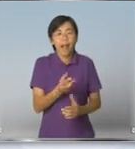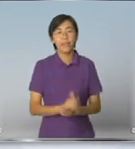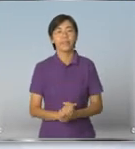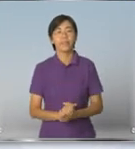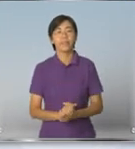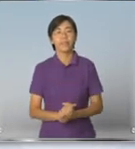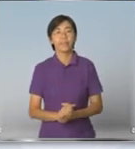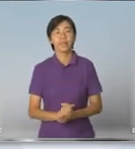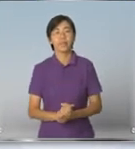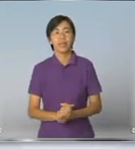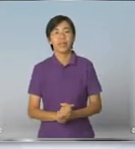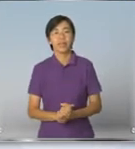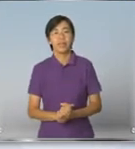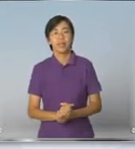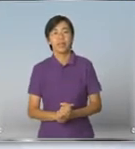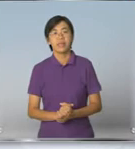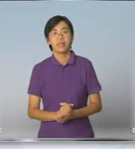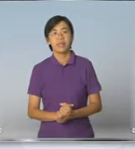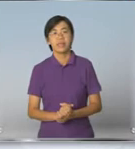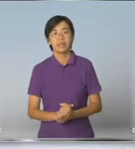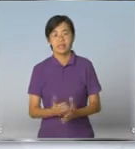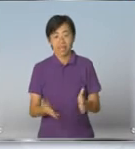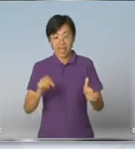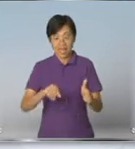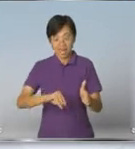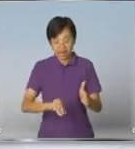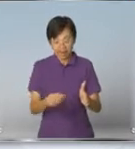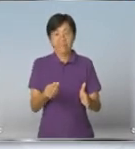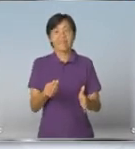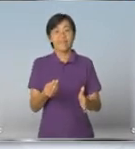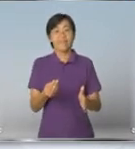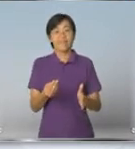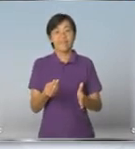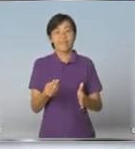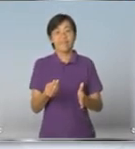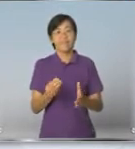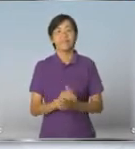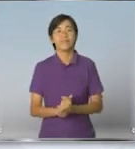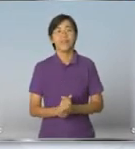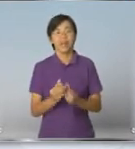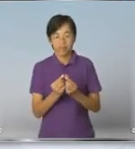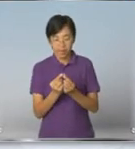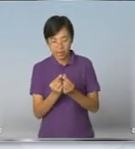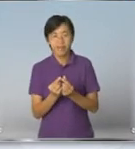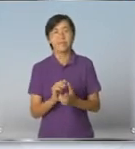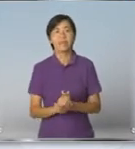ก็แหนบทีนี้เราจะปั้นแป้งนะคะเราจะปั้นให้ดู